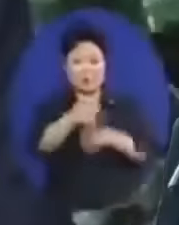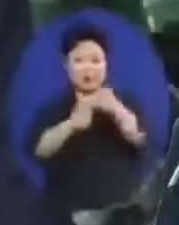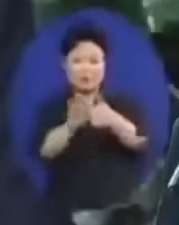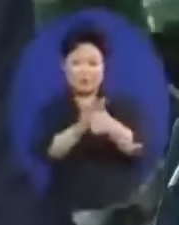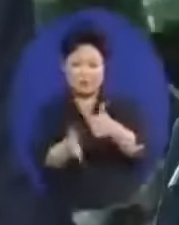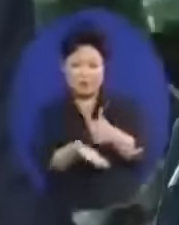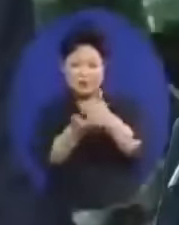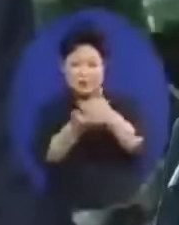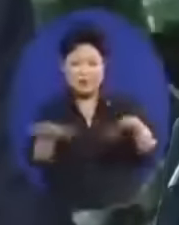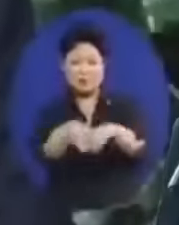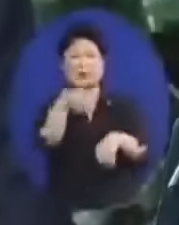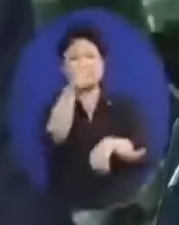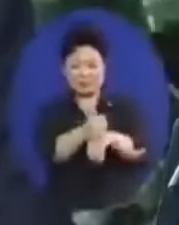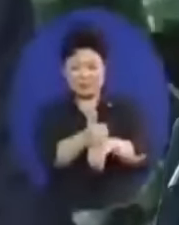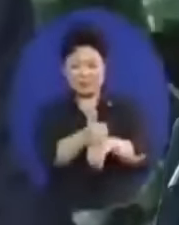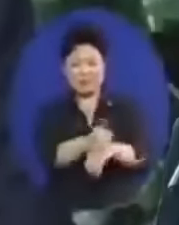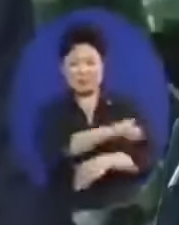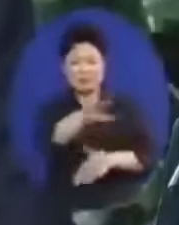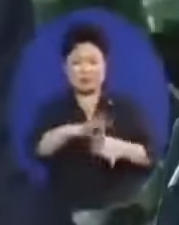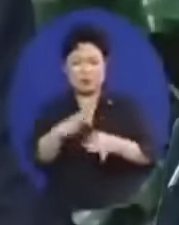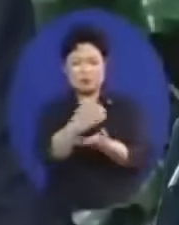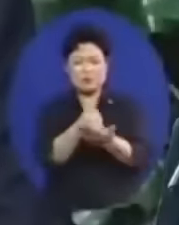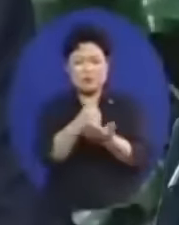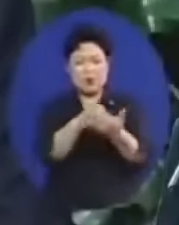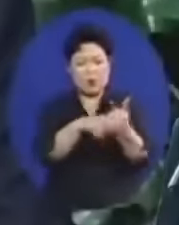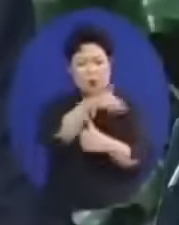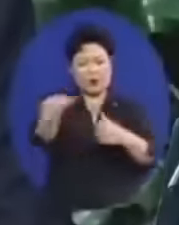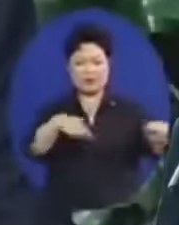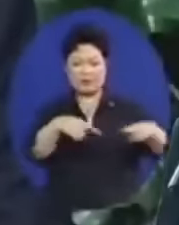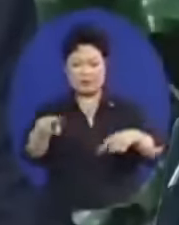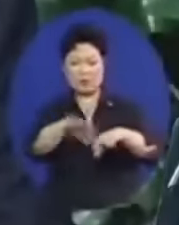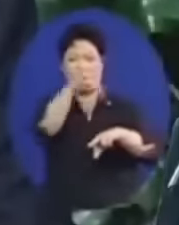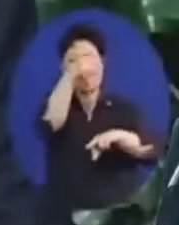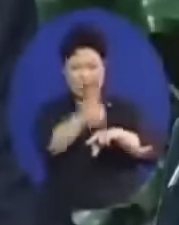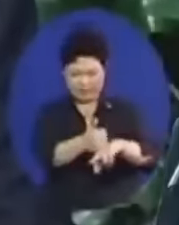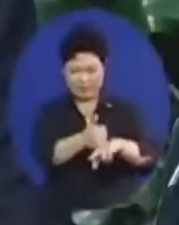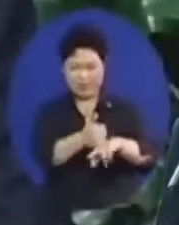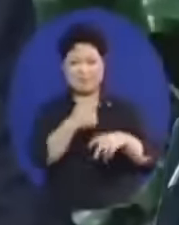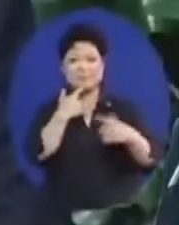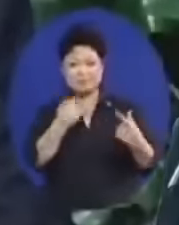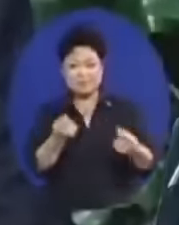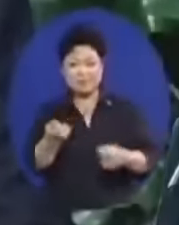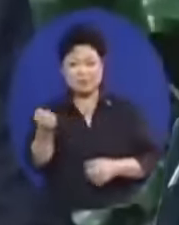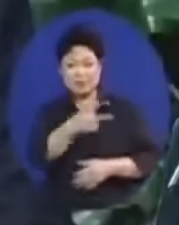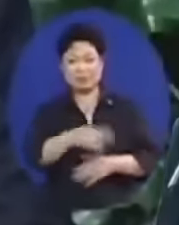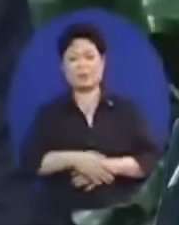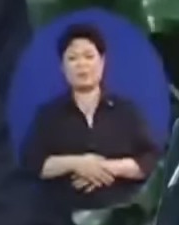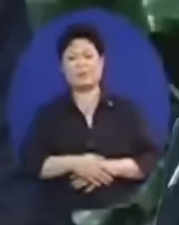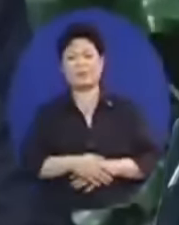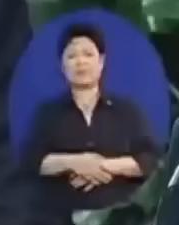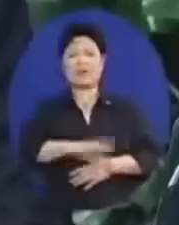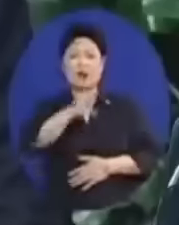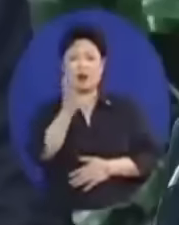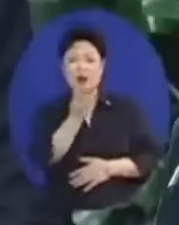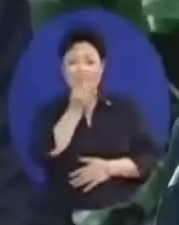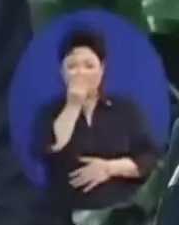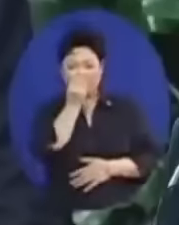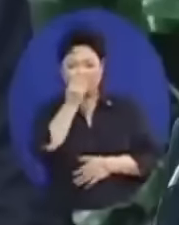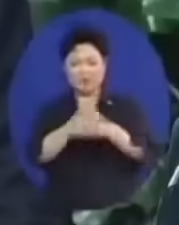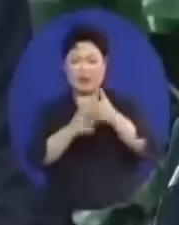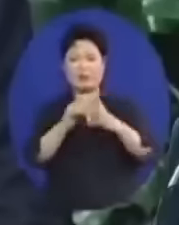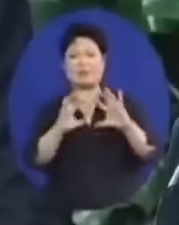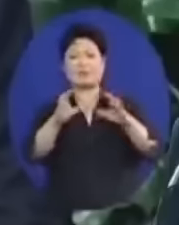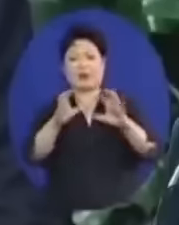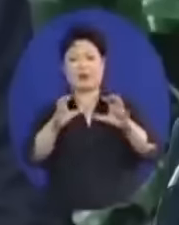섬기는 제사장이요 우리의 운명과 환경을 다스리는 왕인 것입니다. 그리고 우리는 거룩한